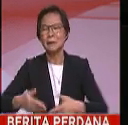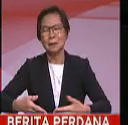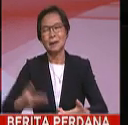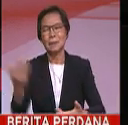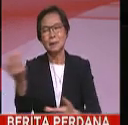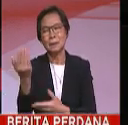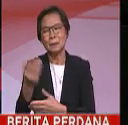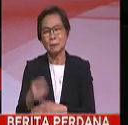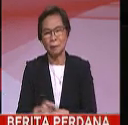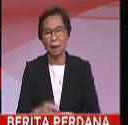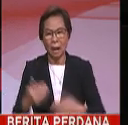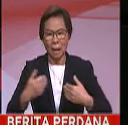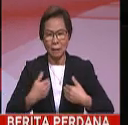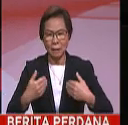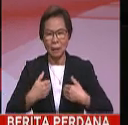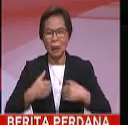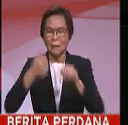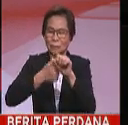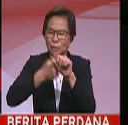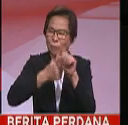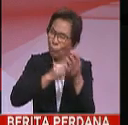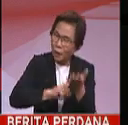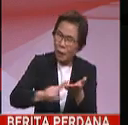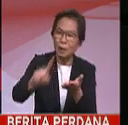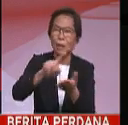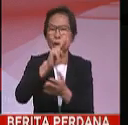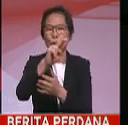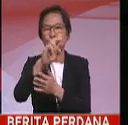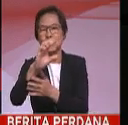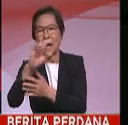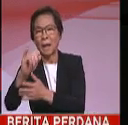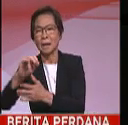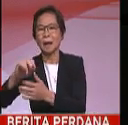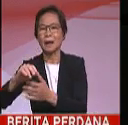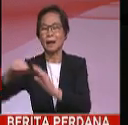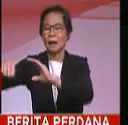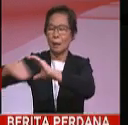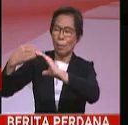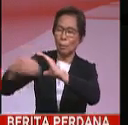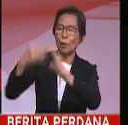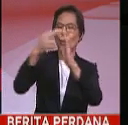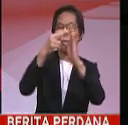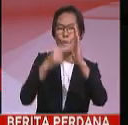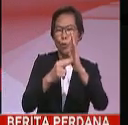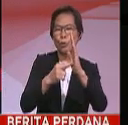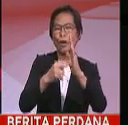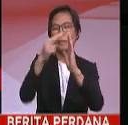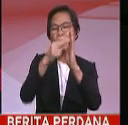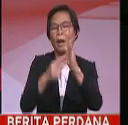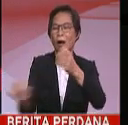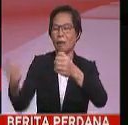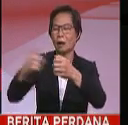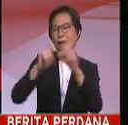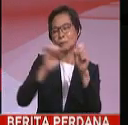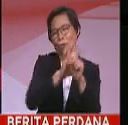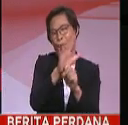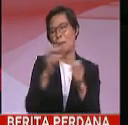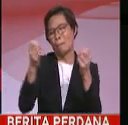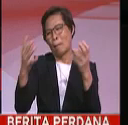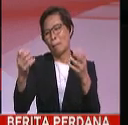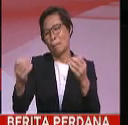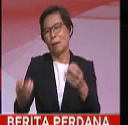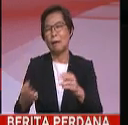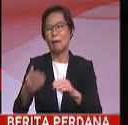ni ada rule every week, boleh cakap UCI akan email lah new rule and regulation pasal COVID ni. So